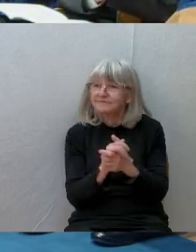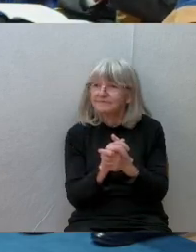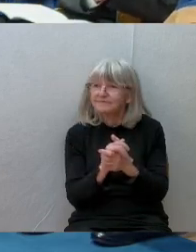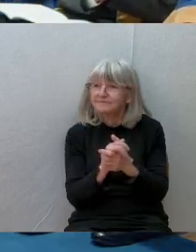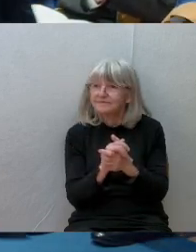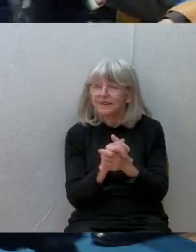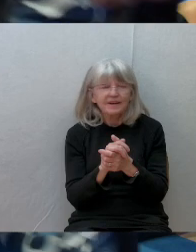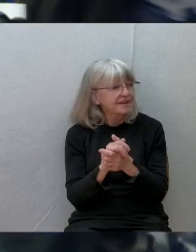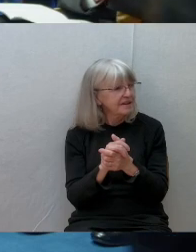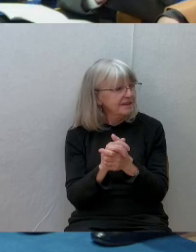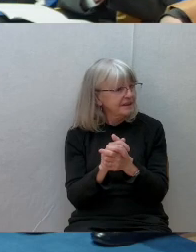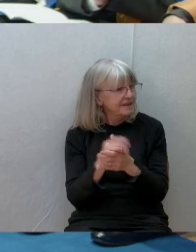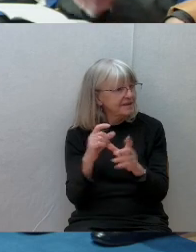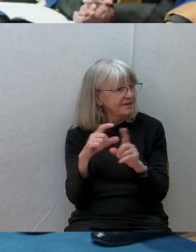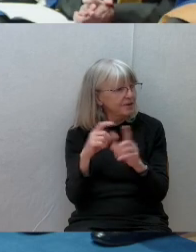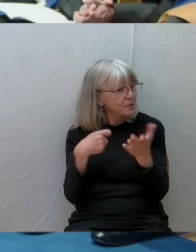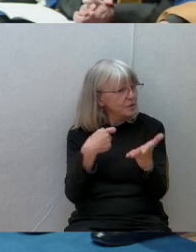Niruba Masilan.